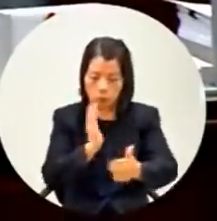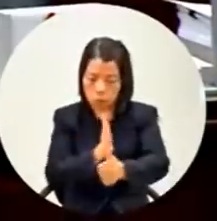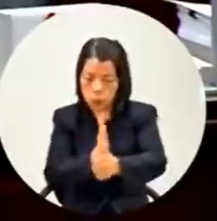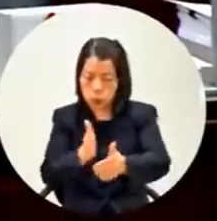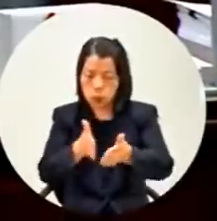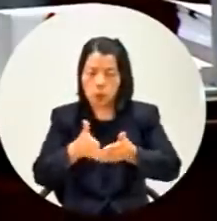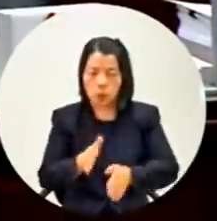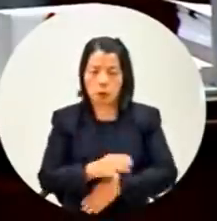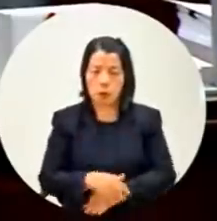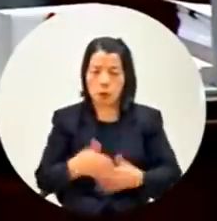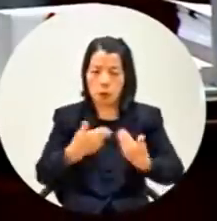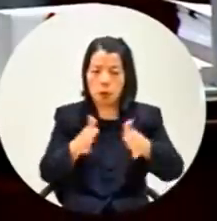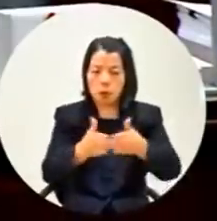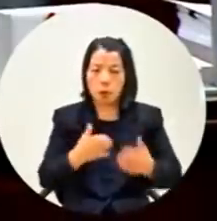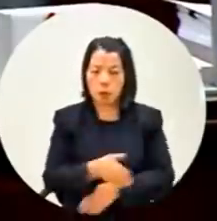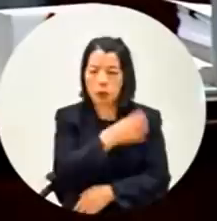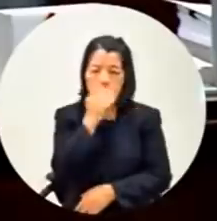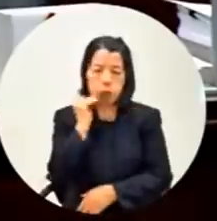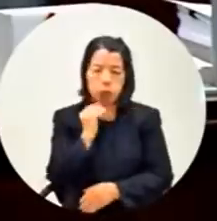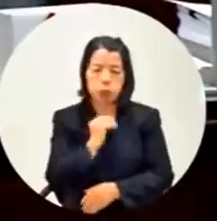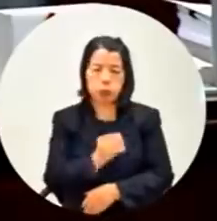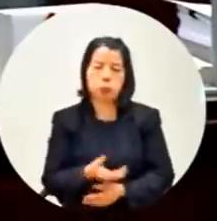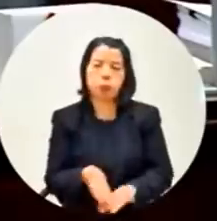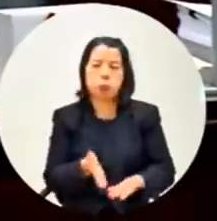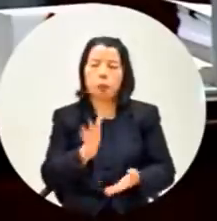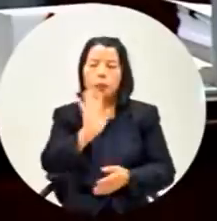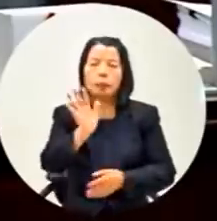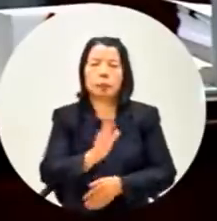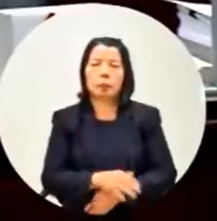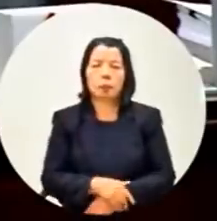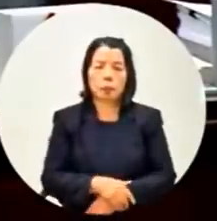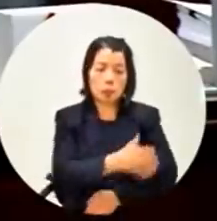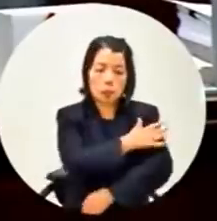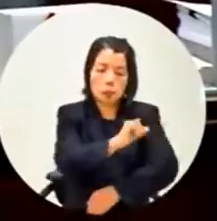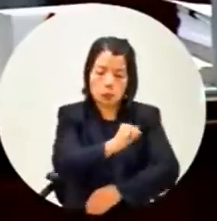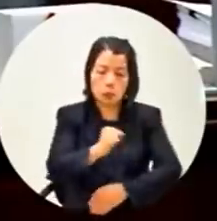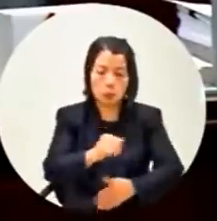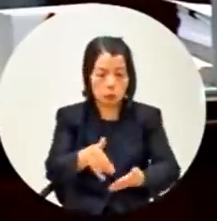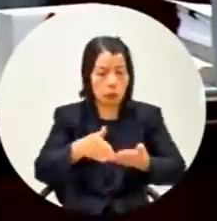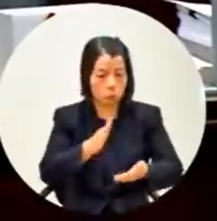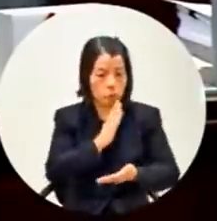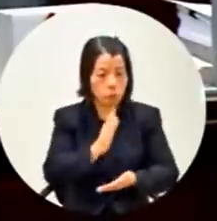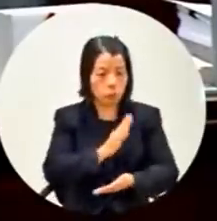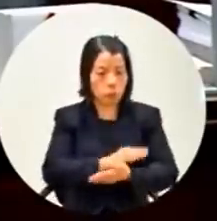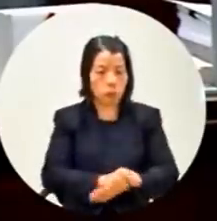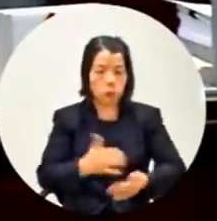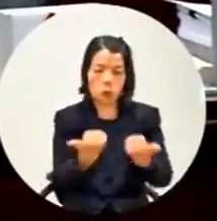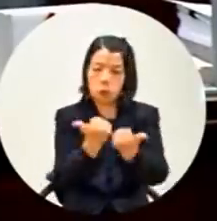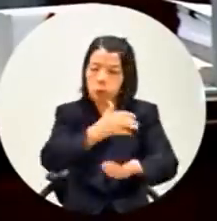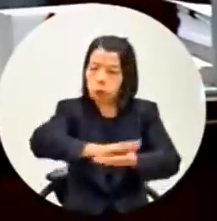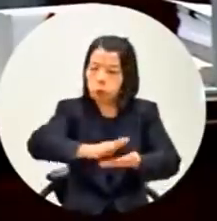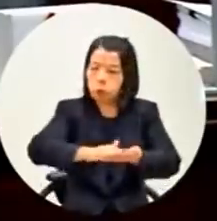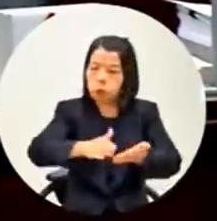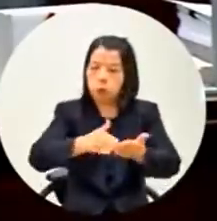重。如果陈局市长是清白的，我相信也会还他一个公道。